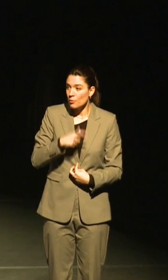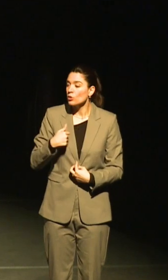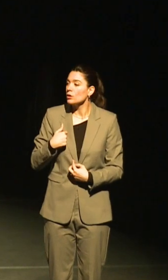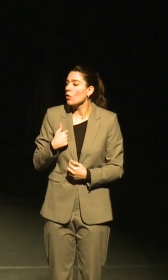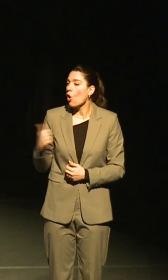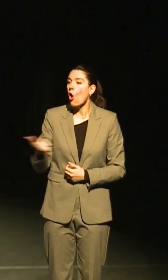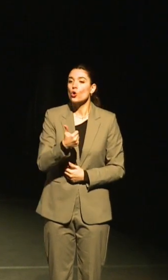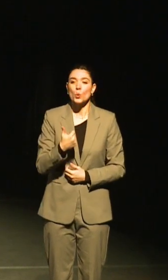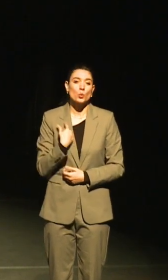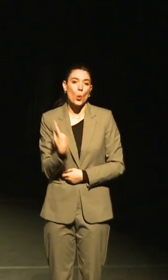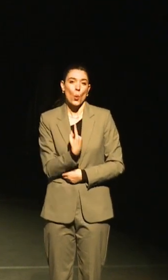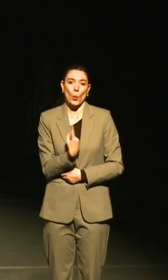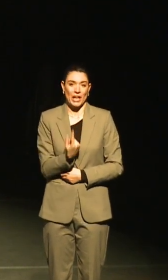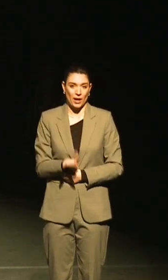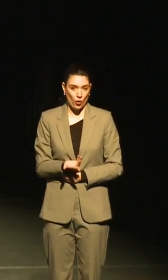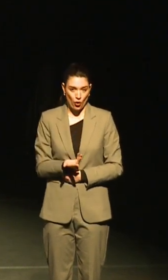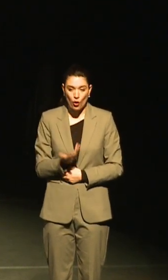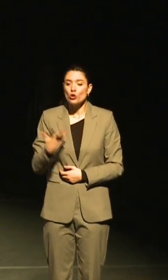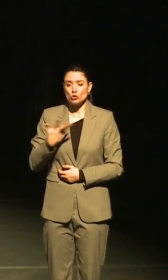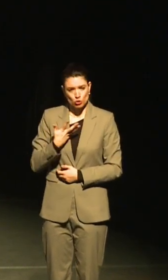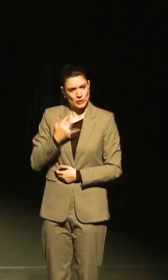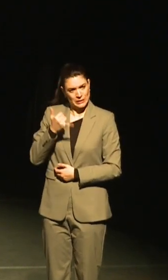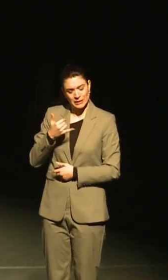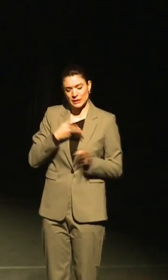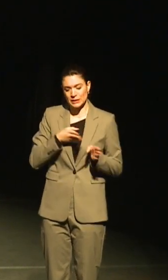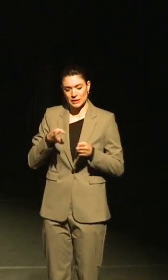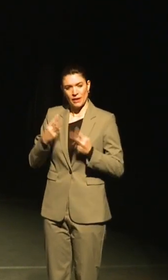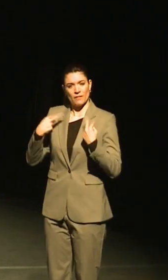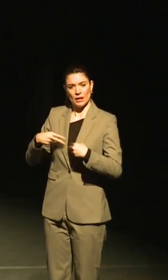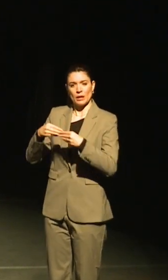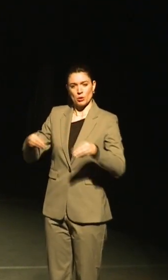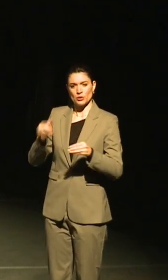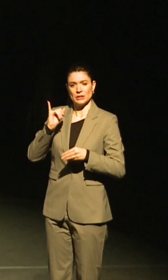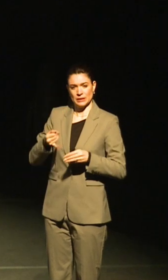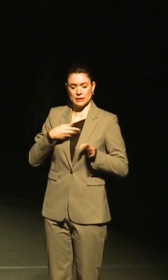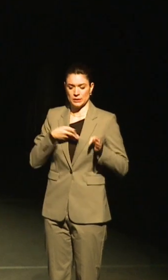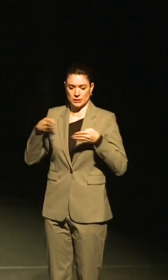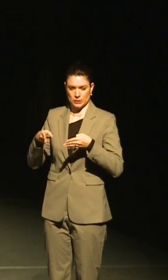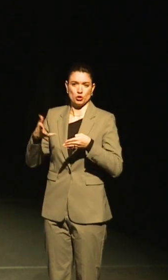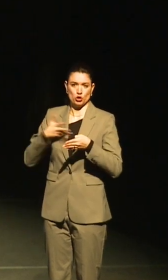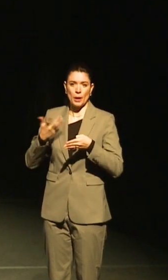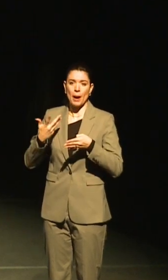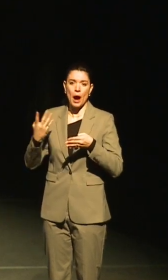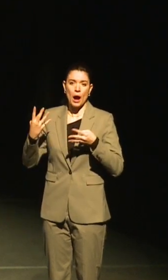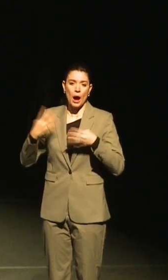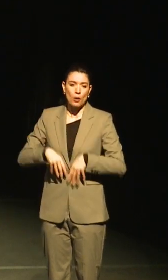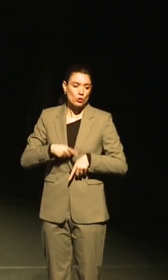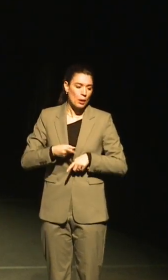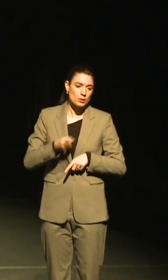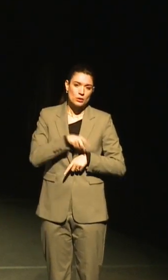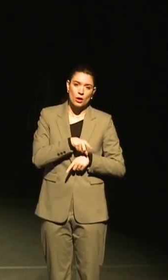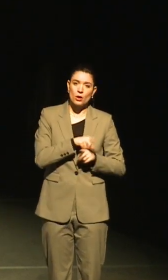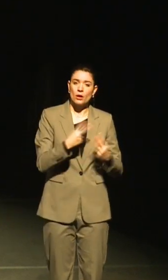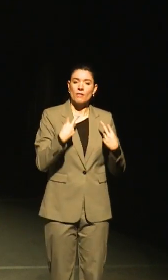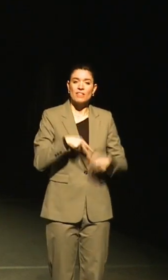un'essenza e quindi abbiamo una vita professionale ma la nostra vita professionale Si con penetra con la